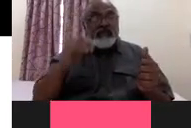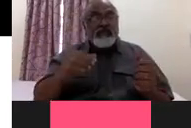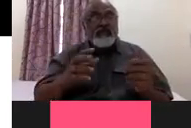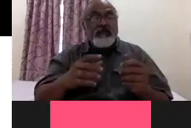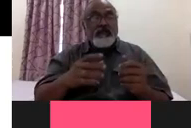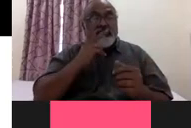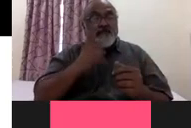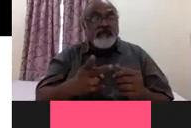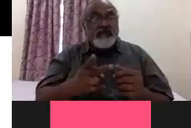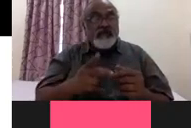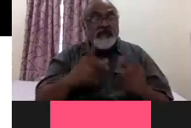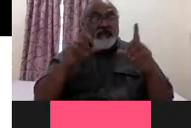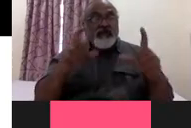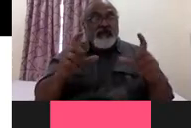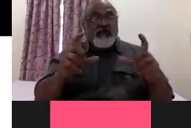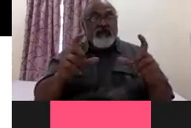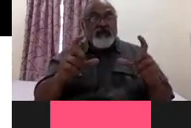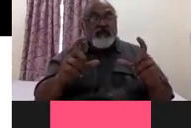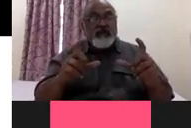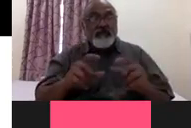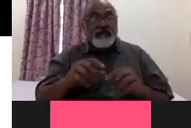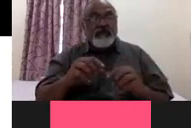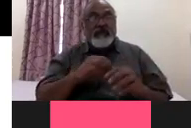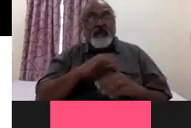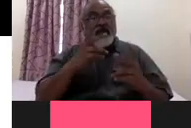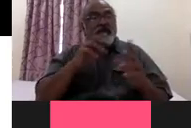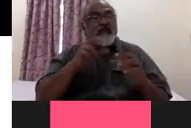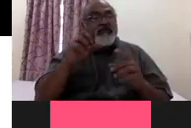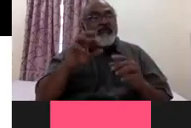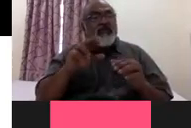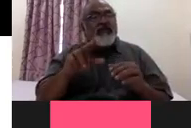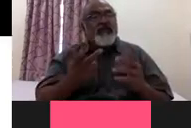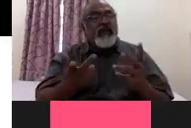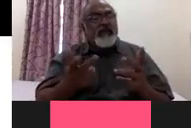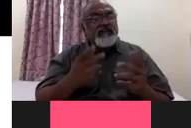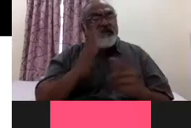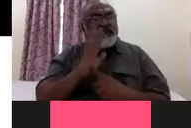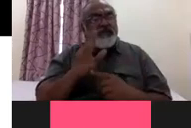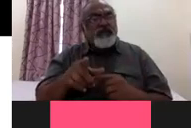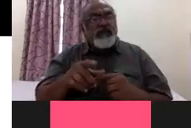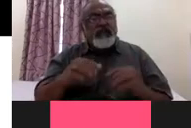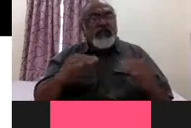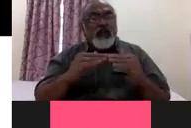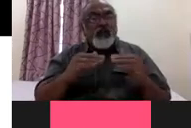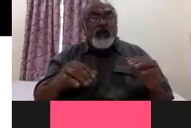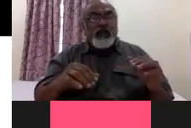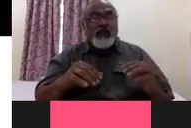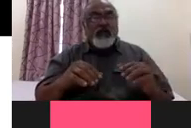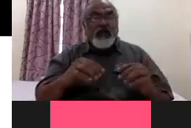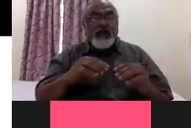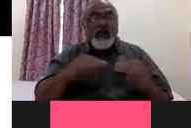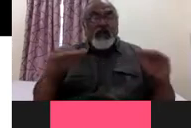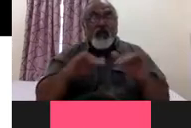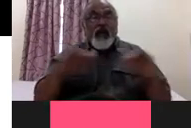Amit? Yes. आप ये describe करेंगे so that everyone knows what this picture is. That will be good. For example, equality